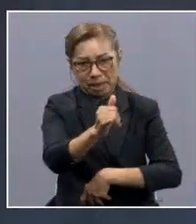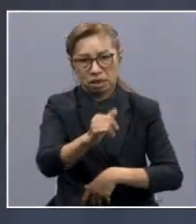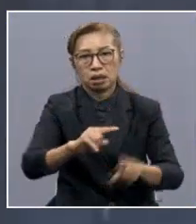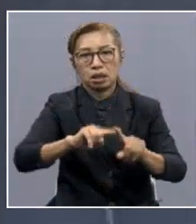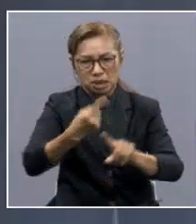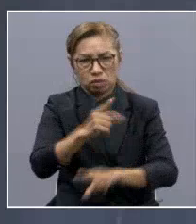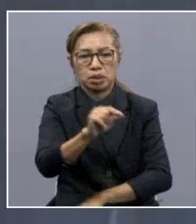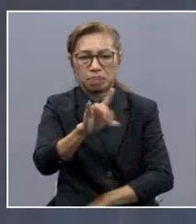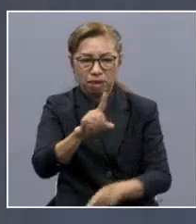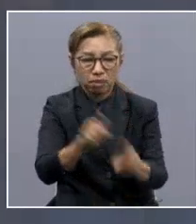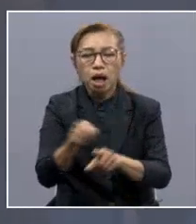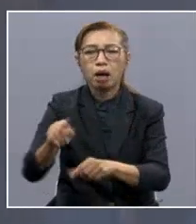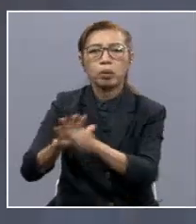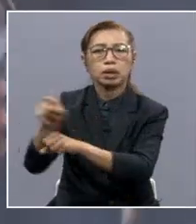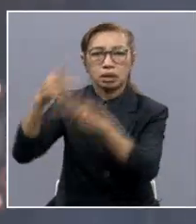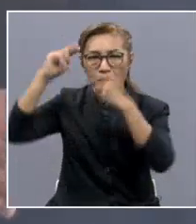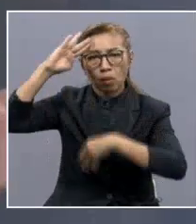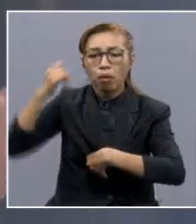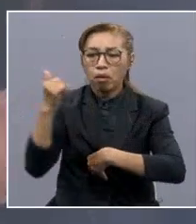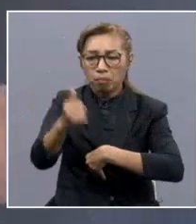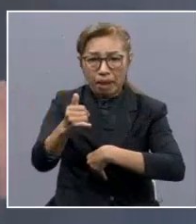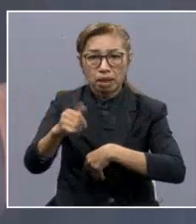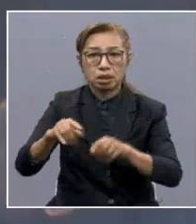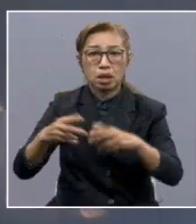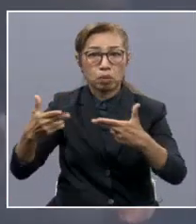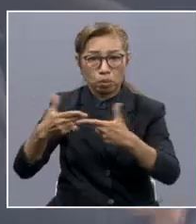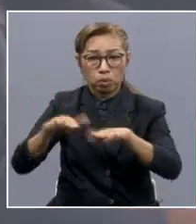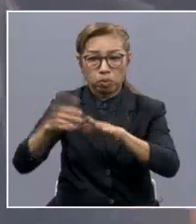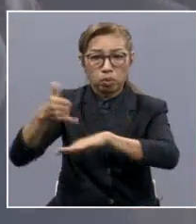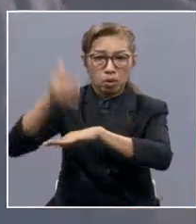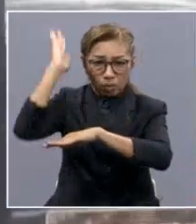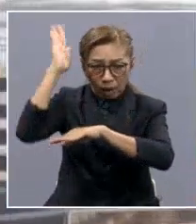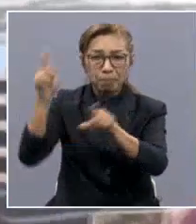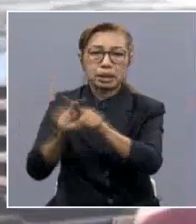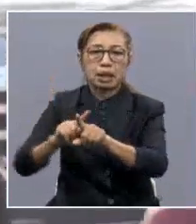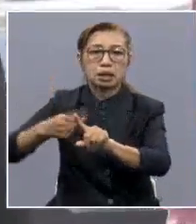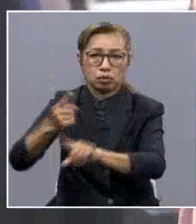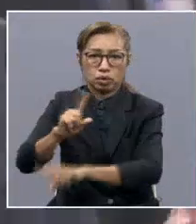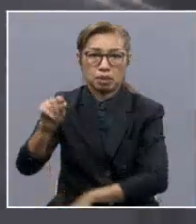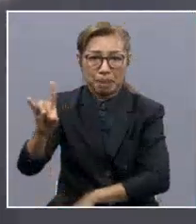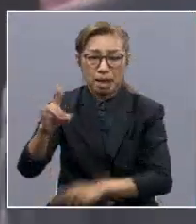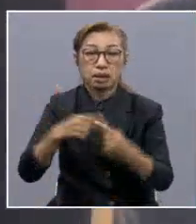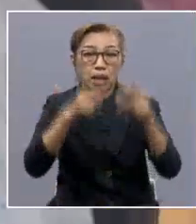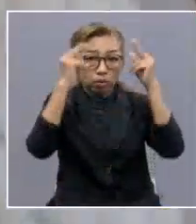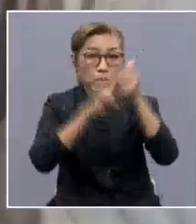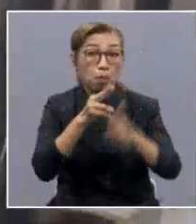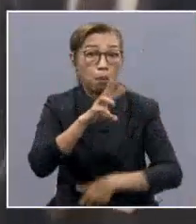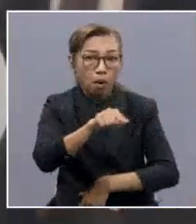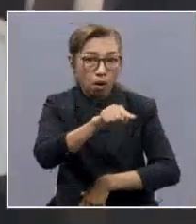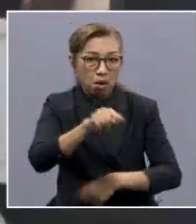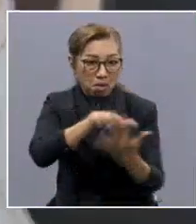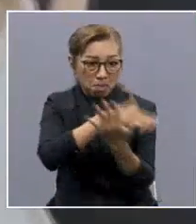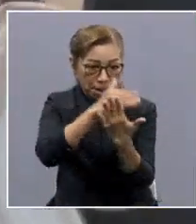ราศัยในฐานะแกนนำรวมไทยสร้างชาติแต่กำหนดการของพลเอกประวิตรเนี่ยก็คือยังไม่คอนเฟิร์มอะครับเห็นว่า